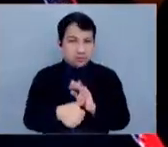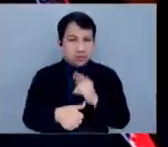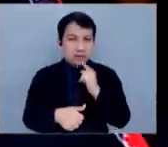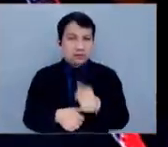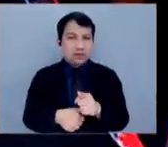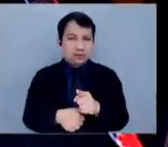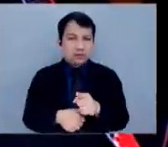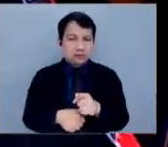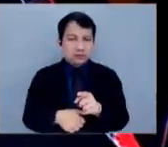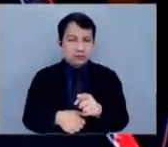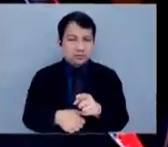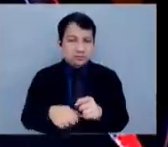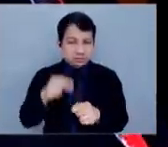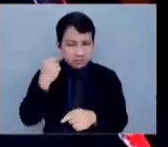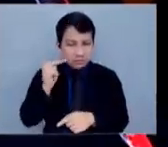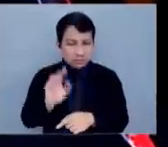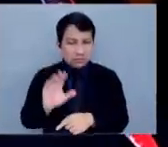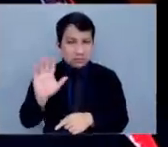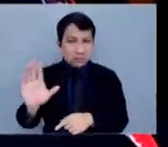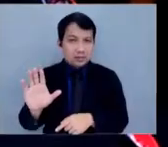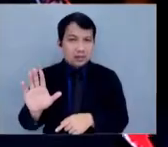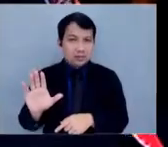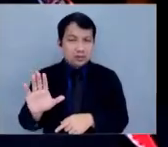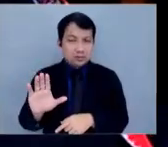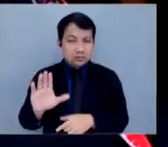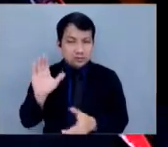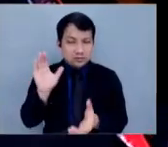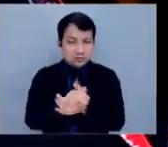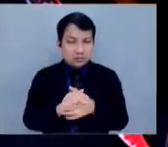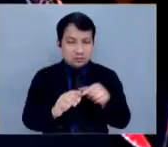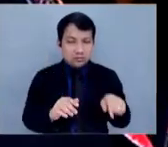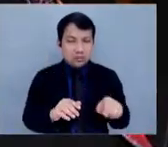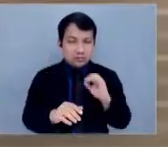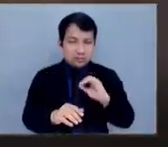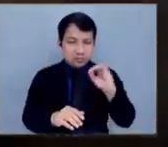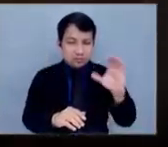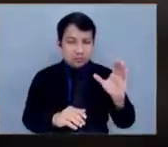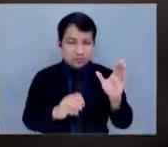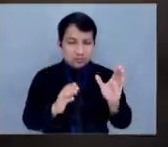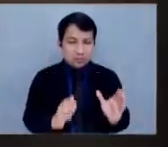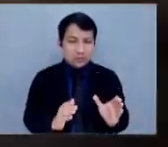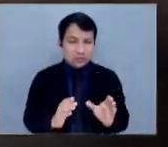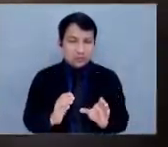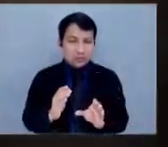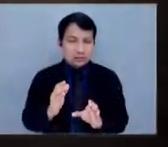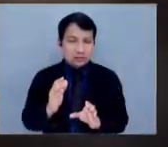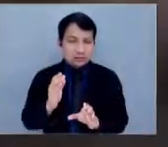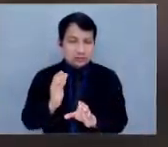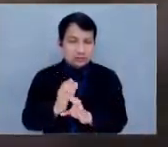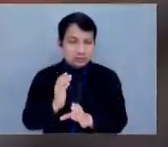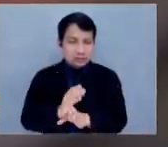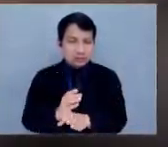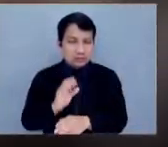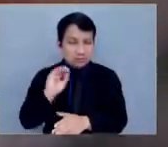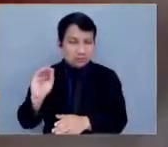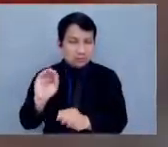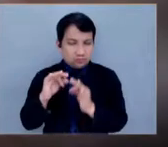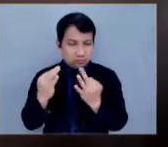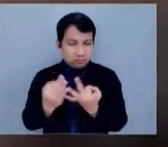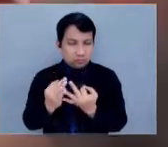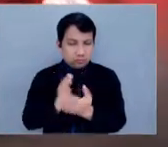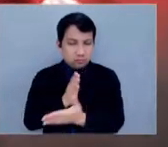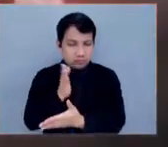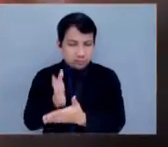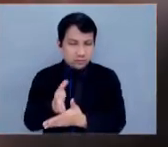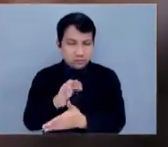ni Interior Secretary Benhur Abalos ang may-ari ng sasakyan. Sumugod pa nga raw ang kaanak nito sa tanggapan ng